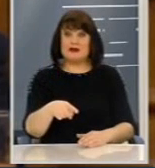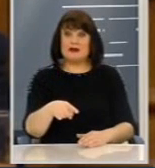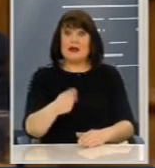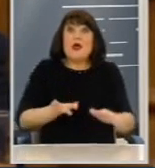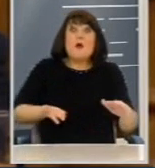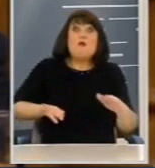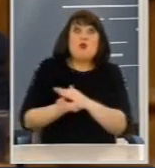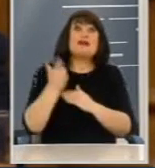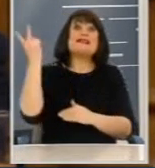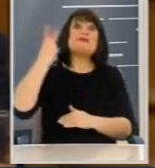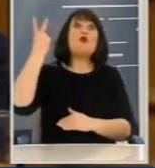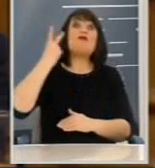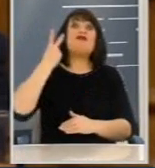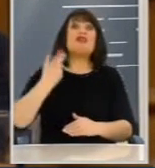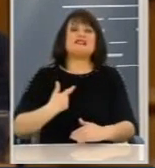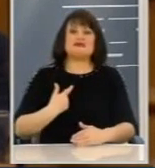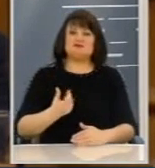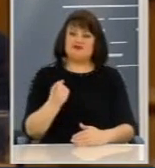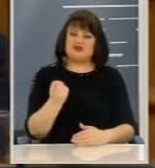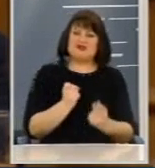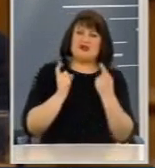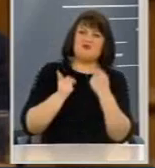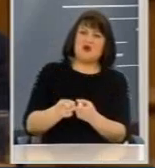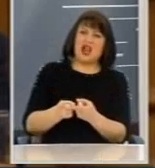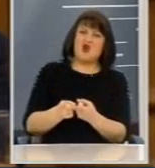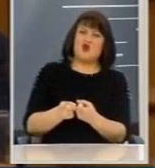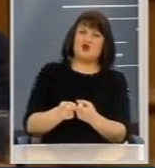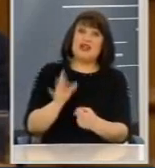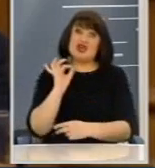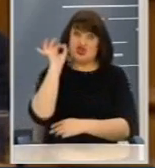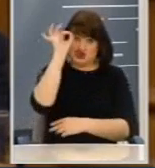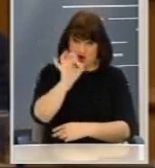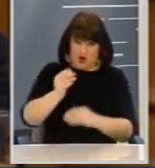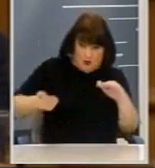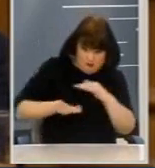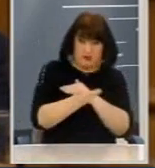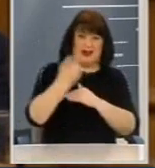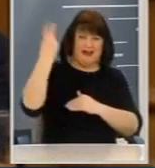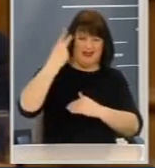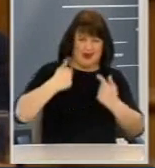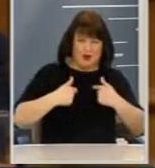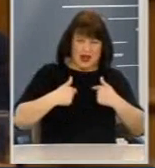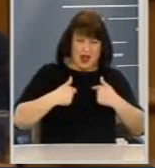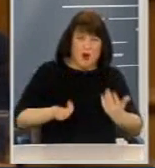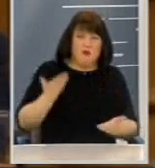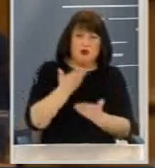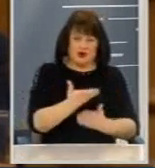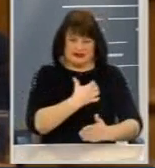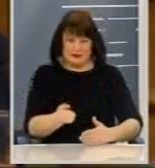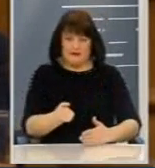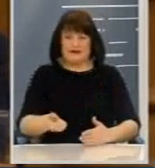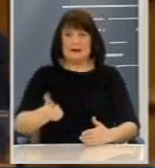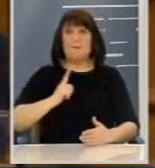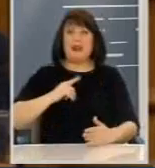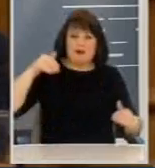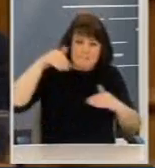μορφής στην κυβέρνηση. Και σας προκαλώ λοιπόν, αν αυτός είναι ο στόχος σας, Αν ο στόχος σας ήταν να τους πείτε βαστάτε να μην